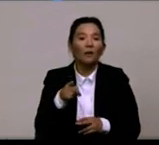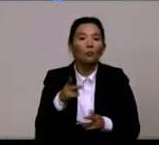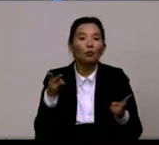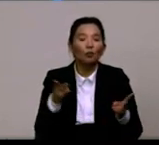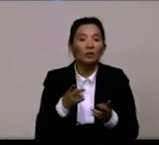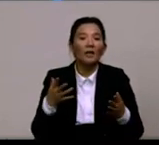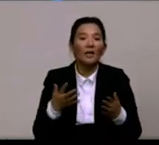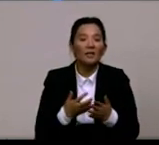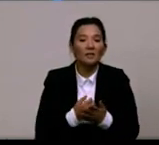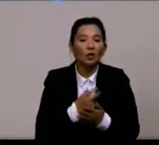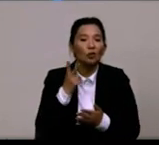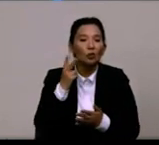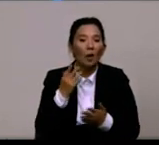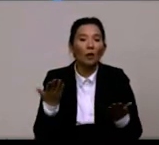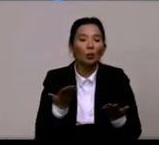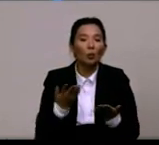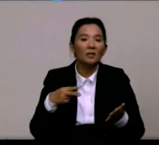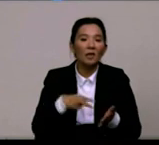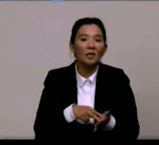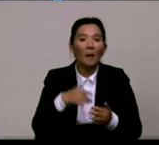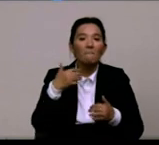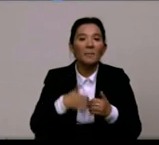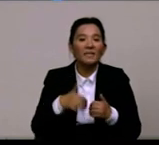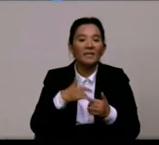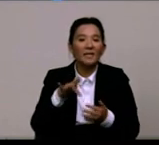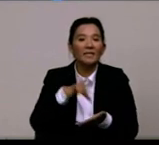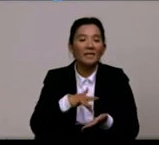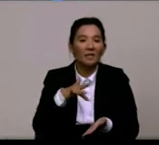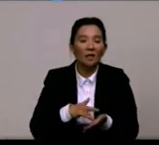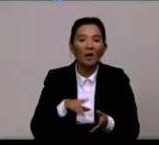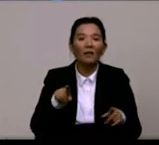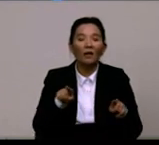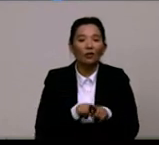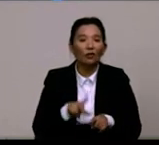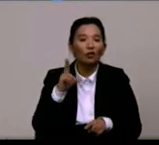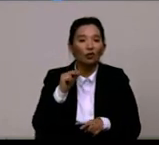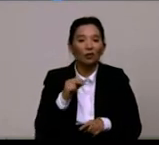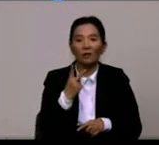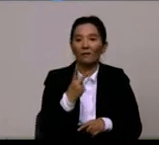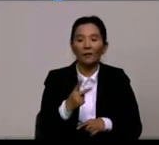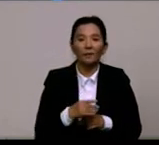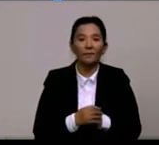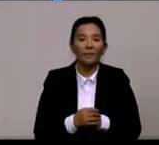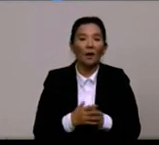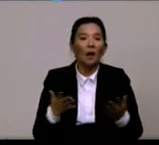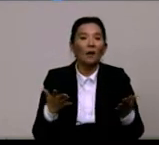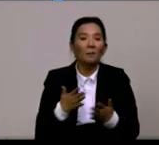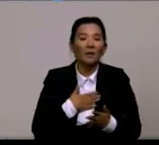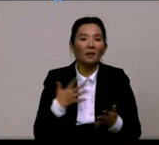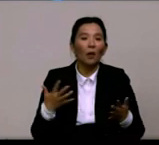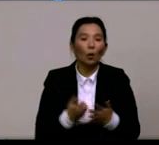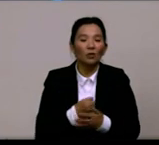найти число, которое стоит посередине. Таких чисел 2. Как мы